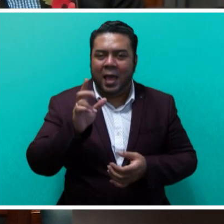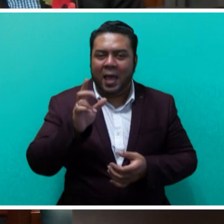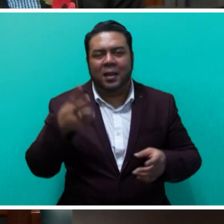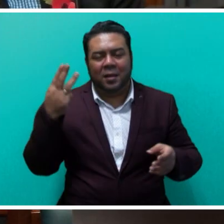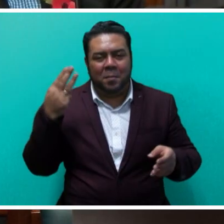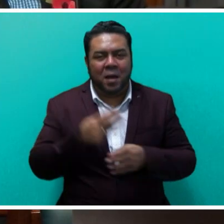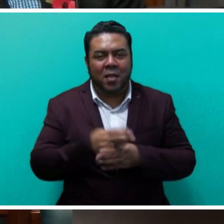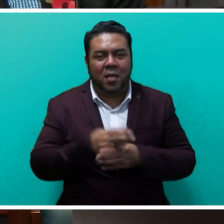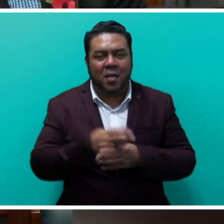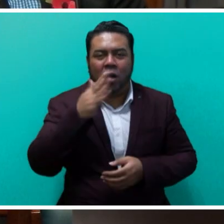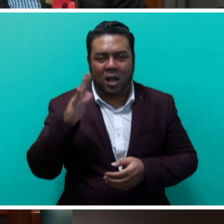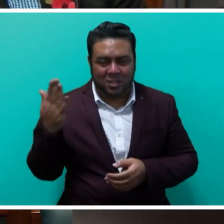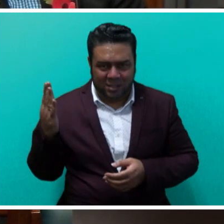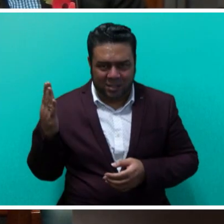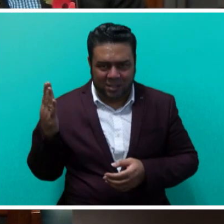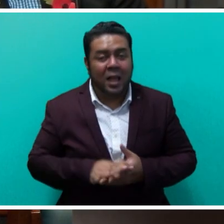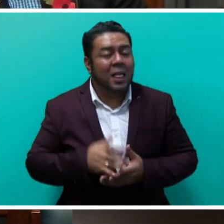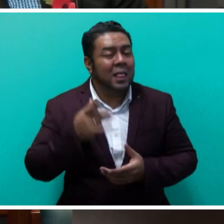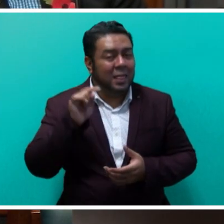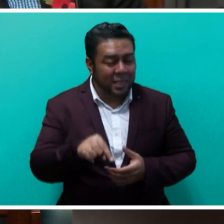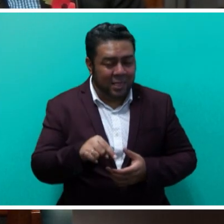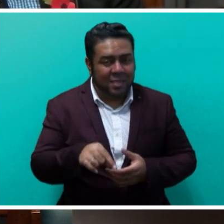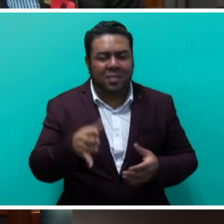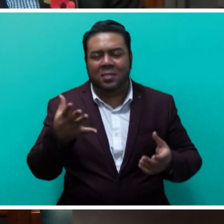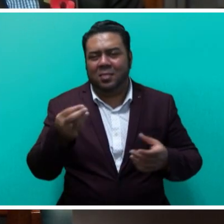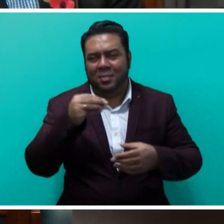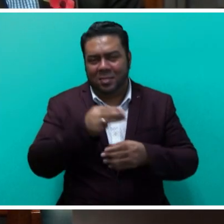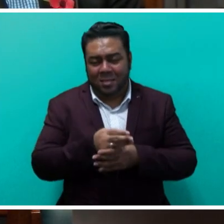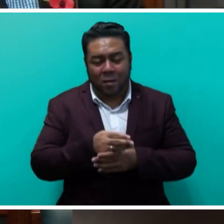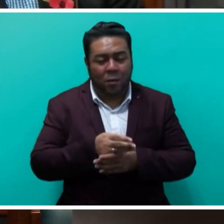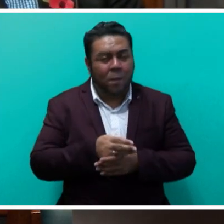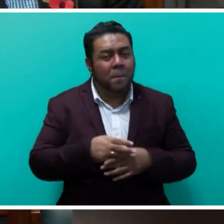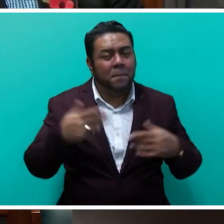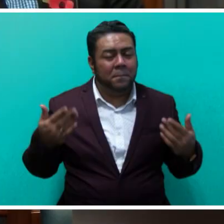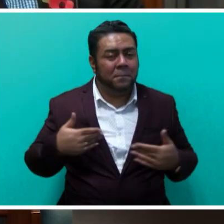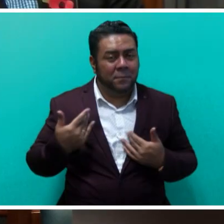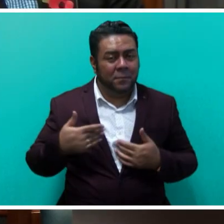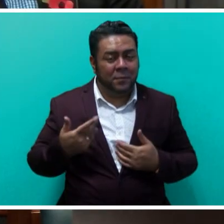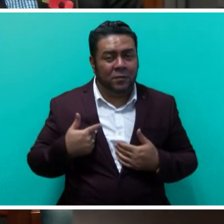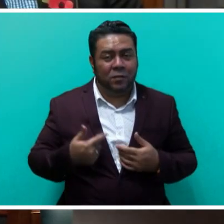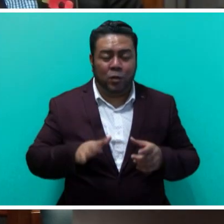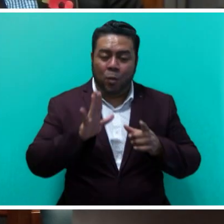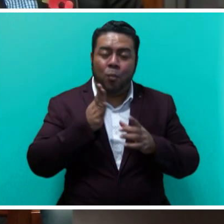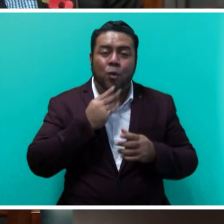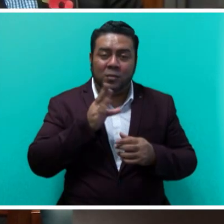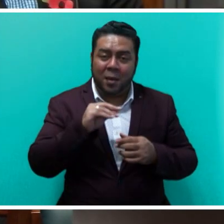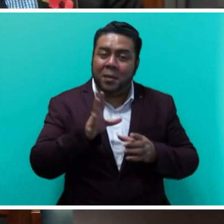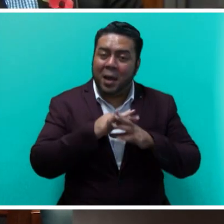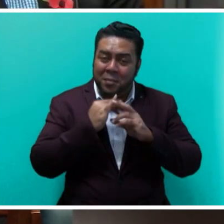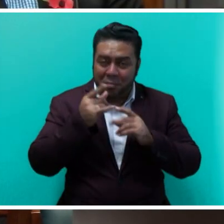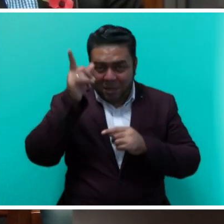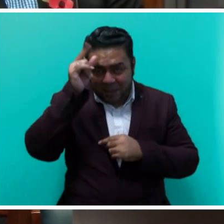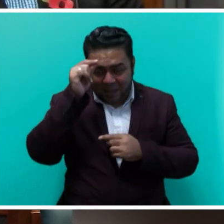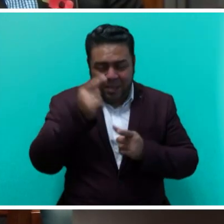vakusita dau garava talanga kina na kena vakabulabula taki na vosa vakaviti kei na